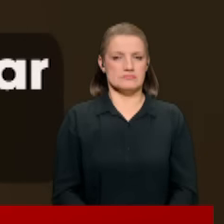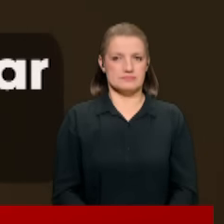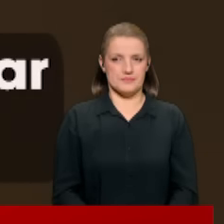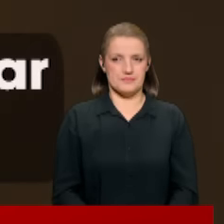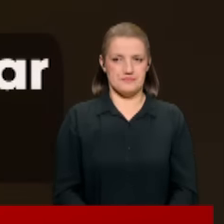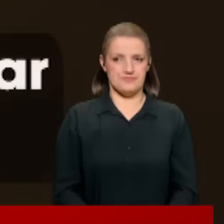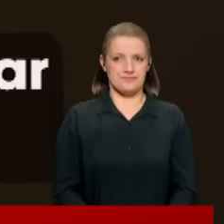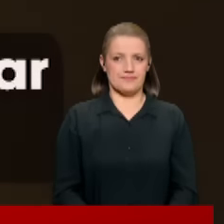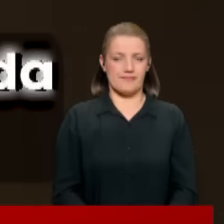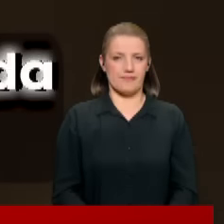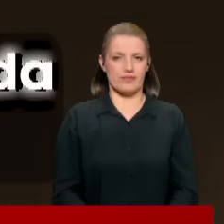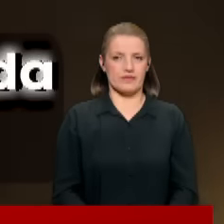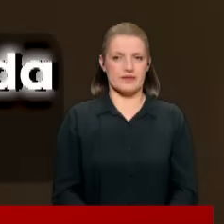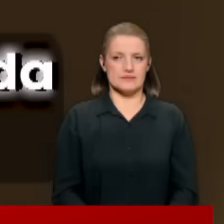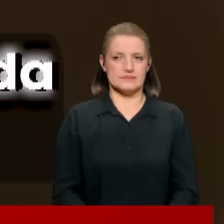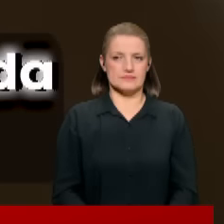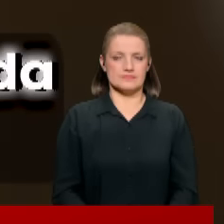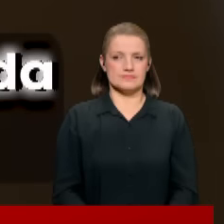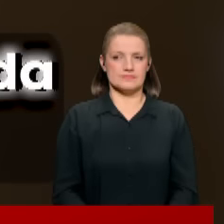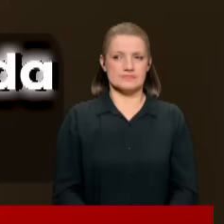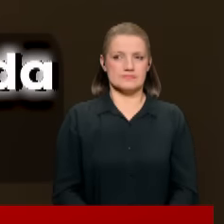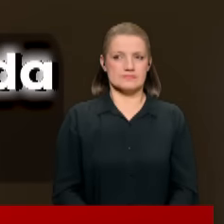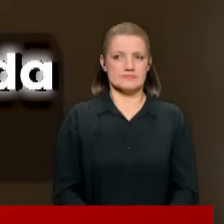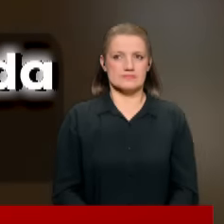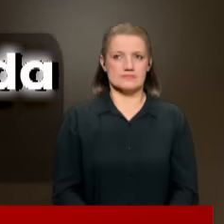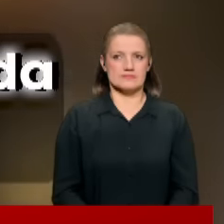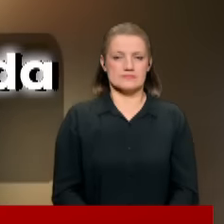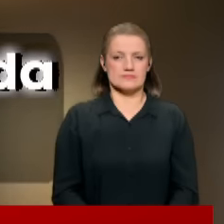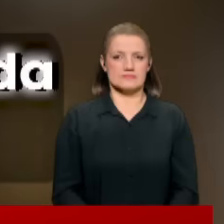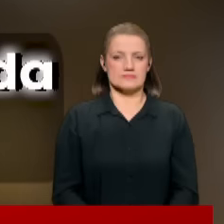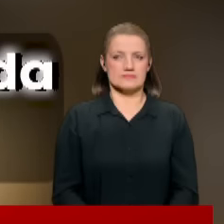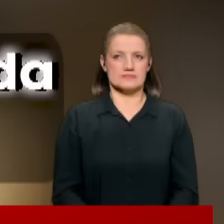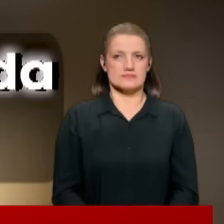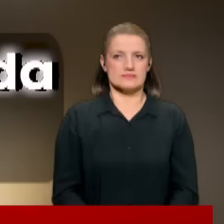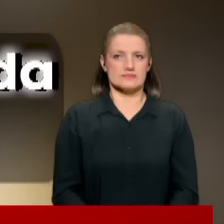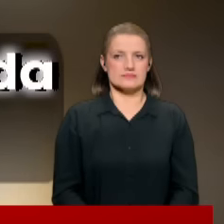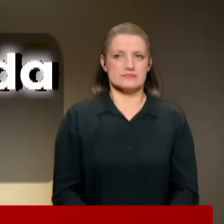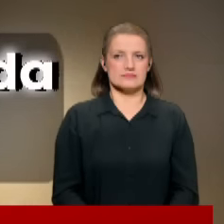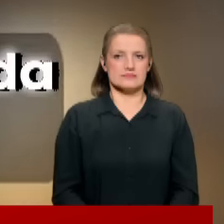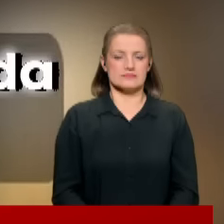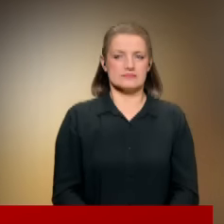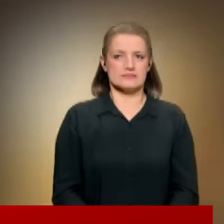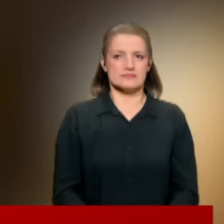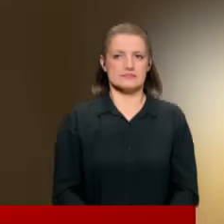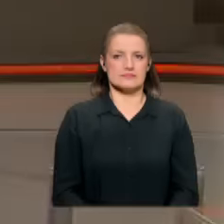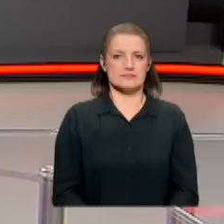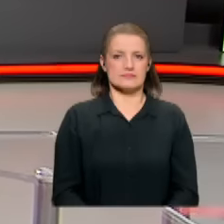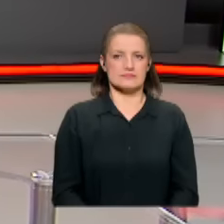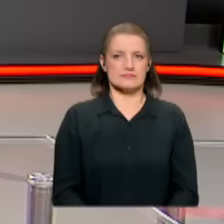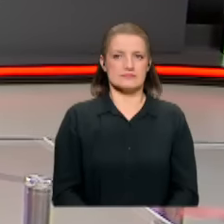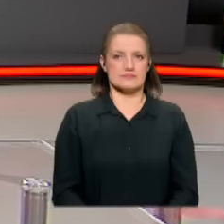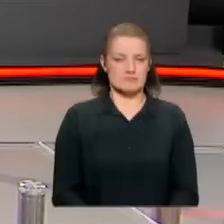ülkemizdeki düzen bozulursa, hükümetimiz bir adım geri giderse maaşımız da gelmeyebilir.